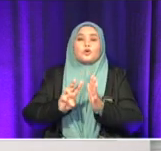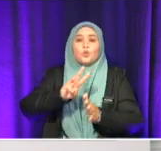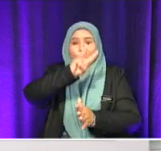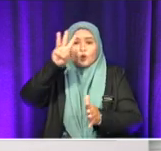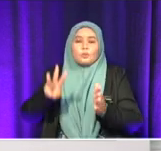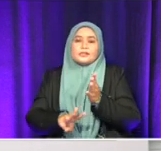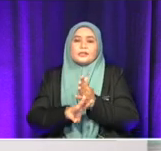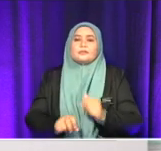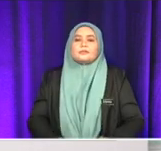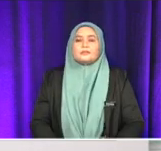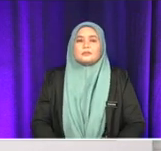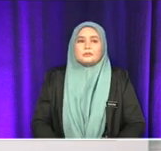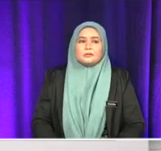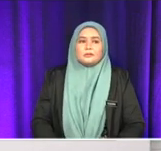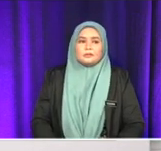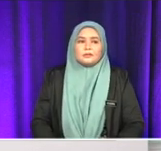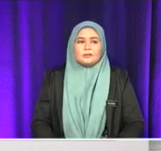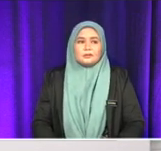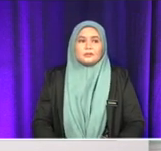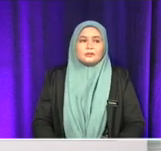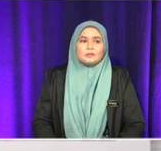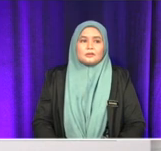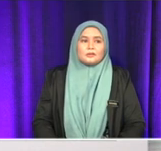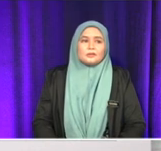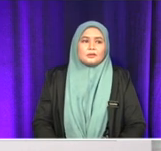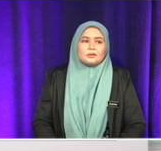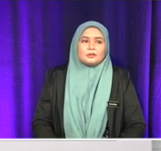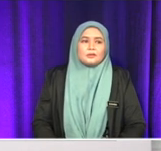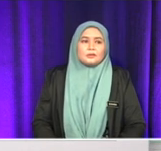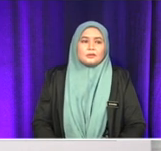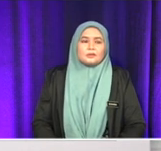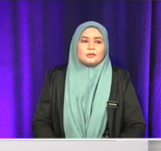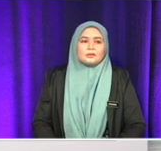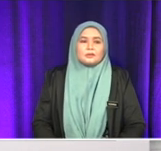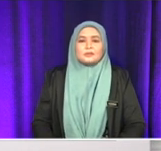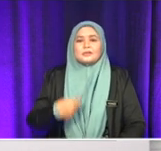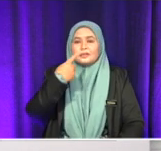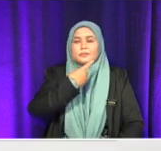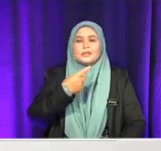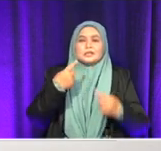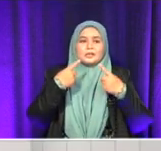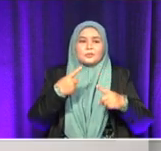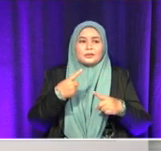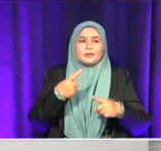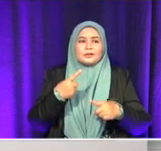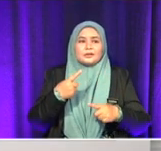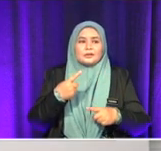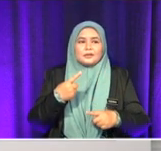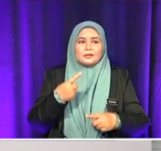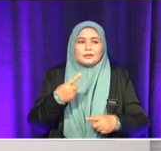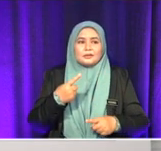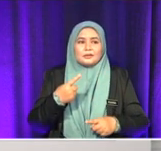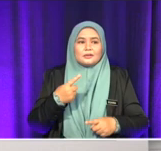Oke belum lagi sebentar saja Oke Siapa yang nak jawab soal ini